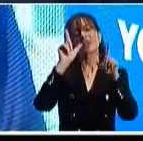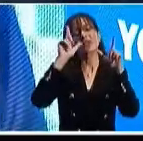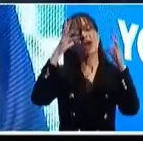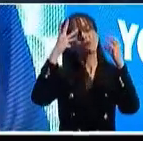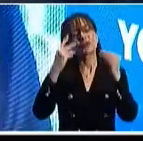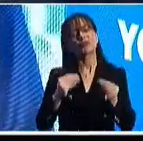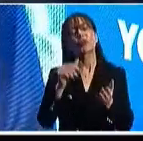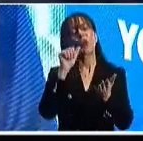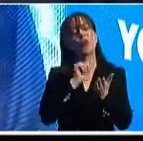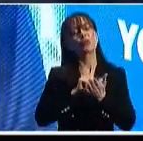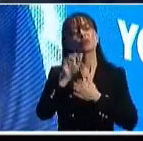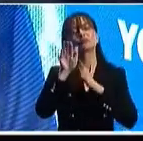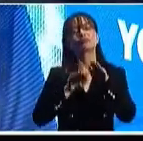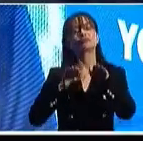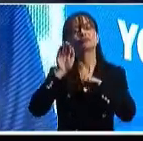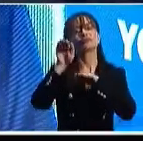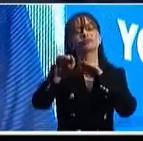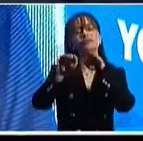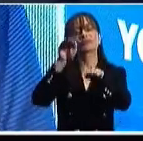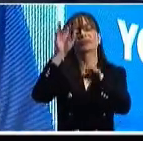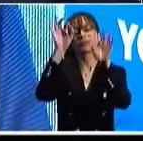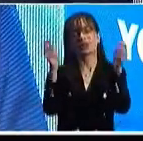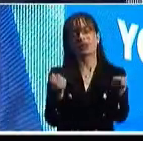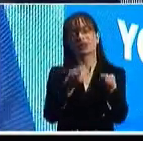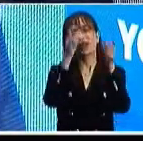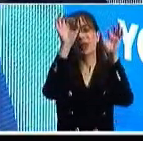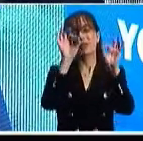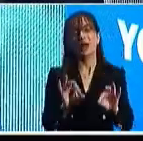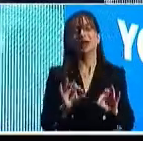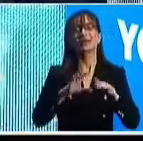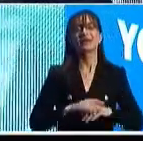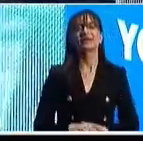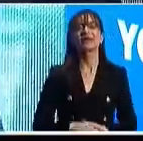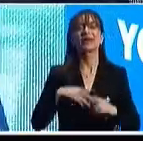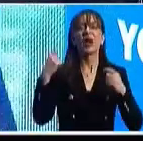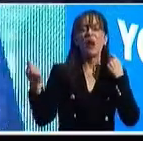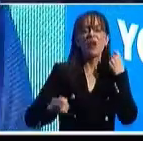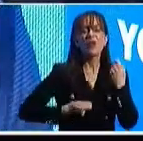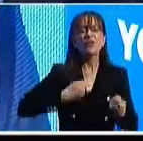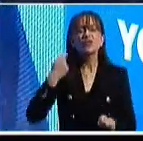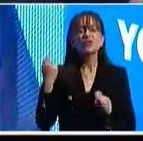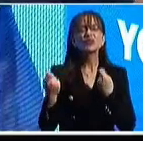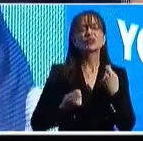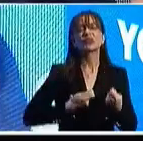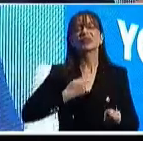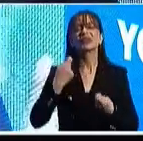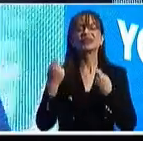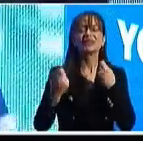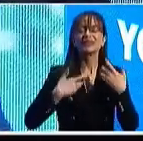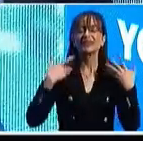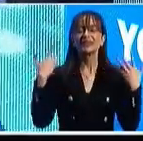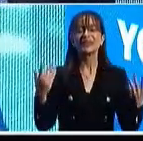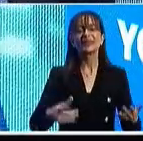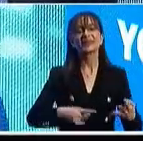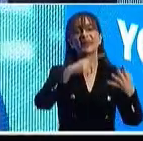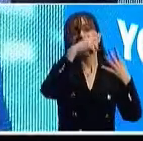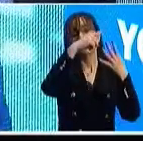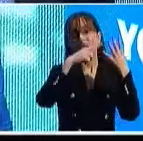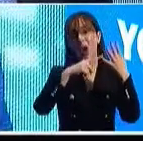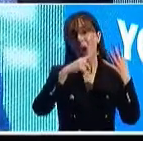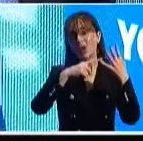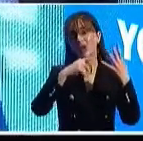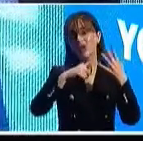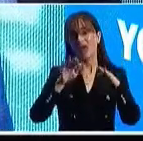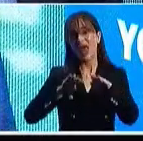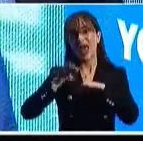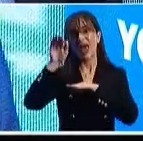adımları atacağız ve uğraştıran İstanbul strateji planımızın 4. adımına geldiğimizde